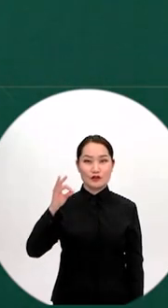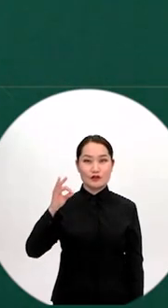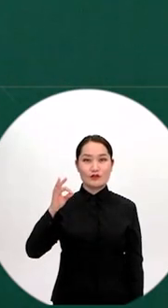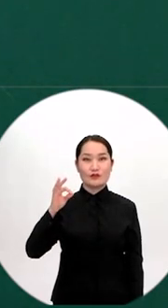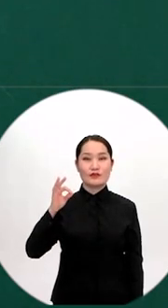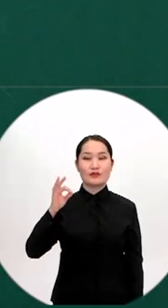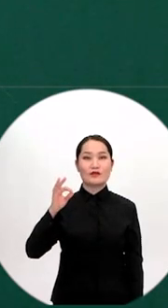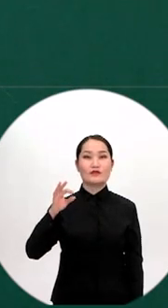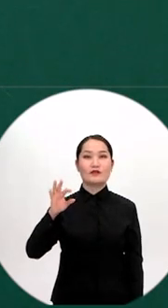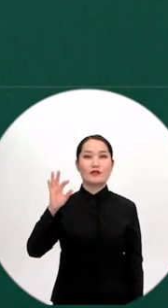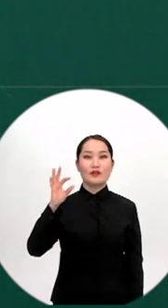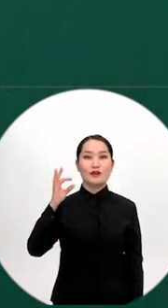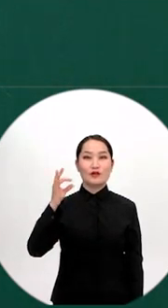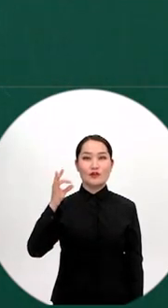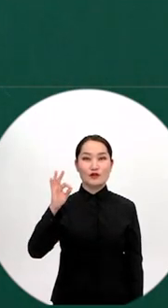Өрг. Өрг.